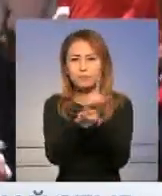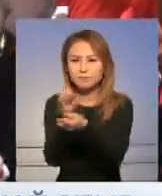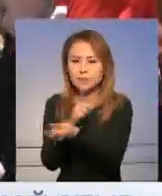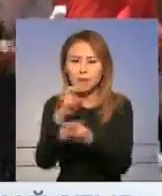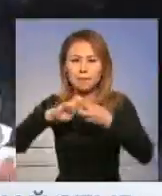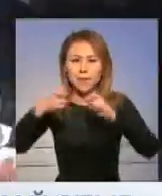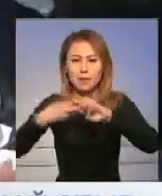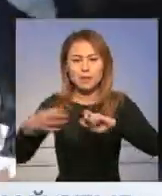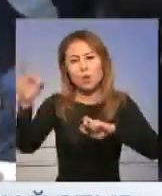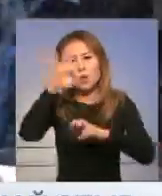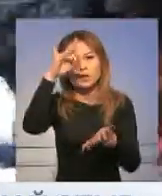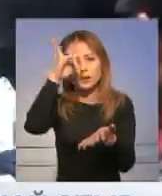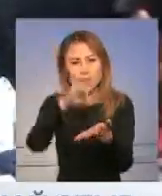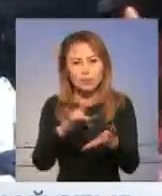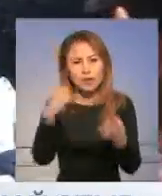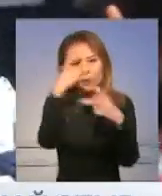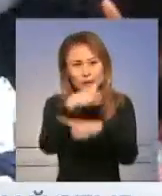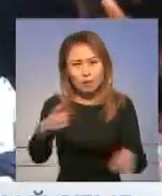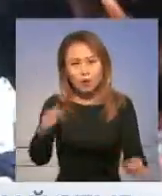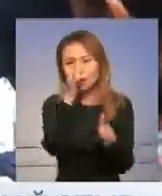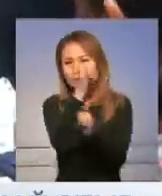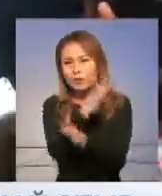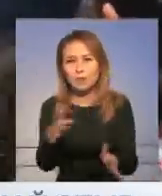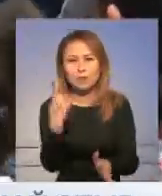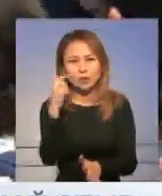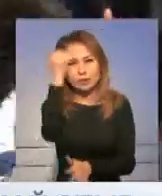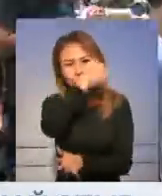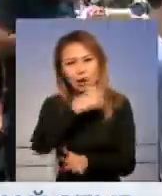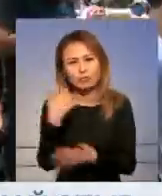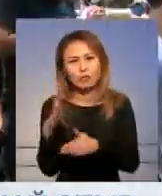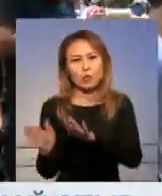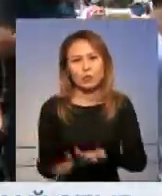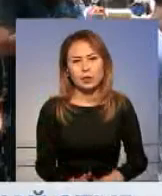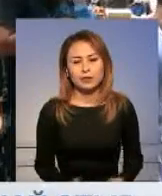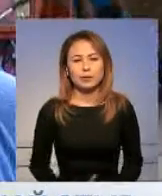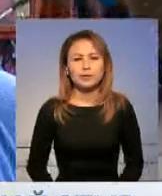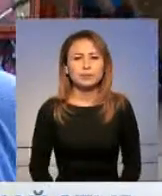енгізу мәселесінде ортақ мәмілеге келе алмай жүргендеріне бір жылдай болды.